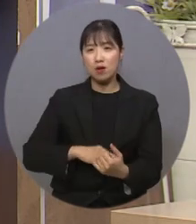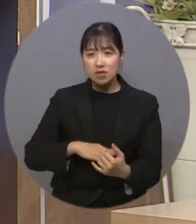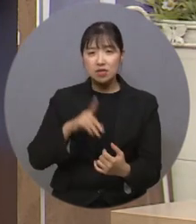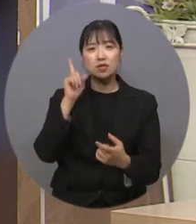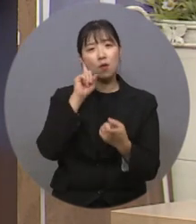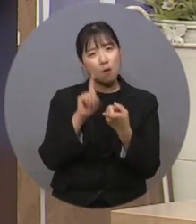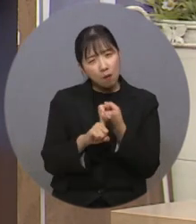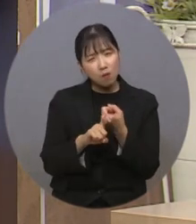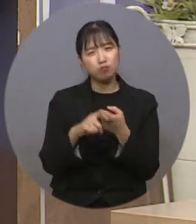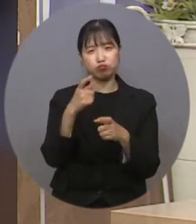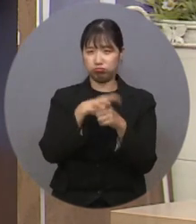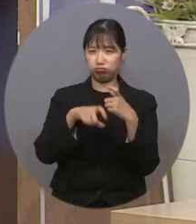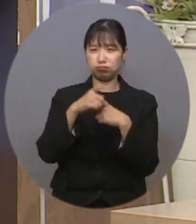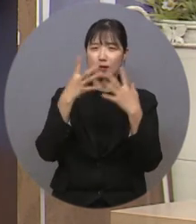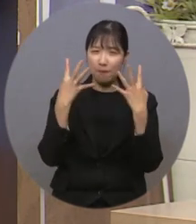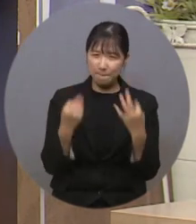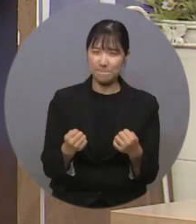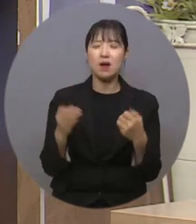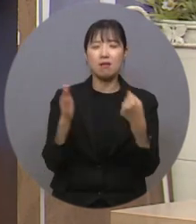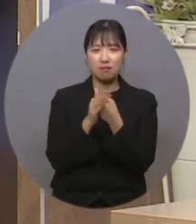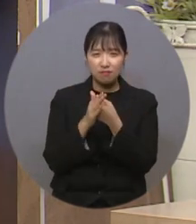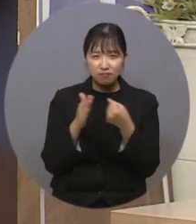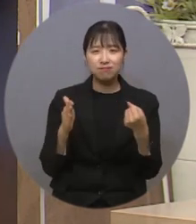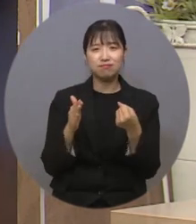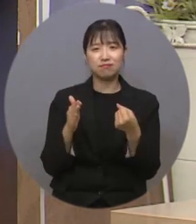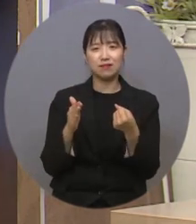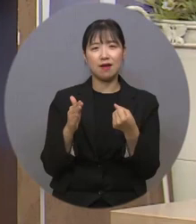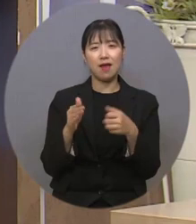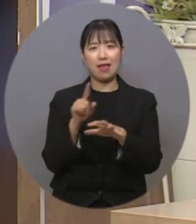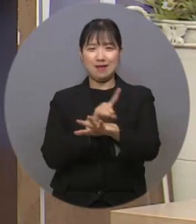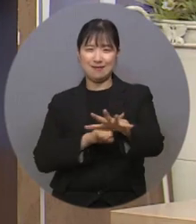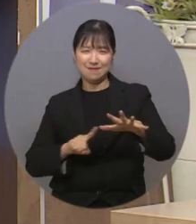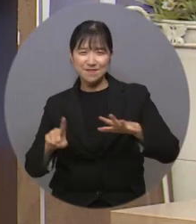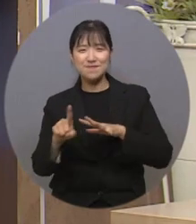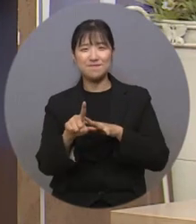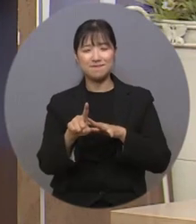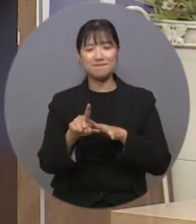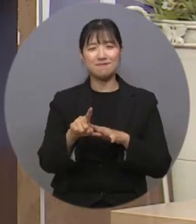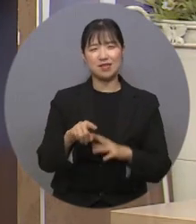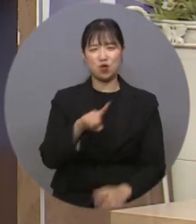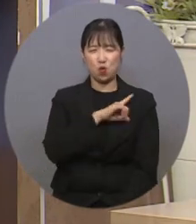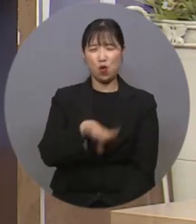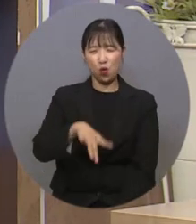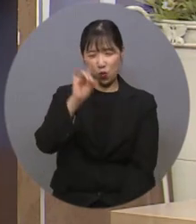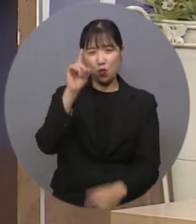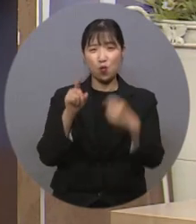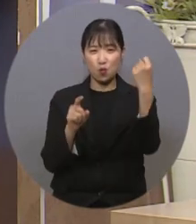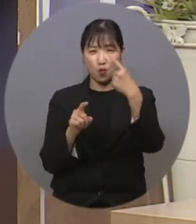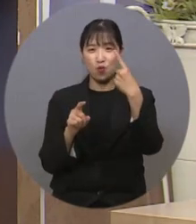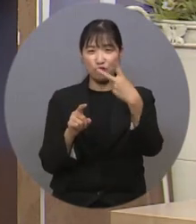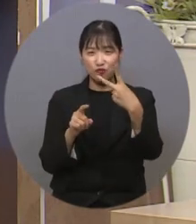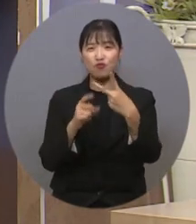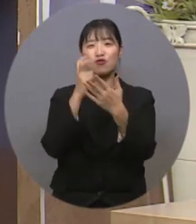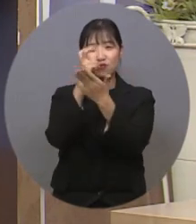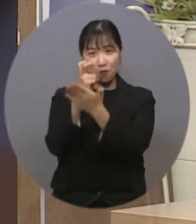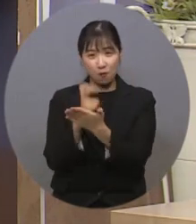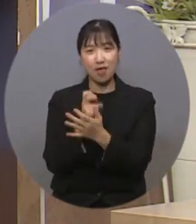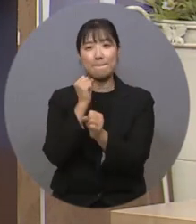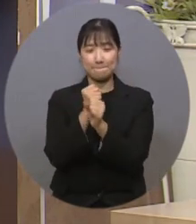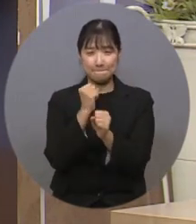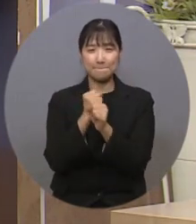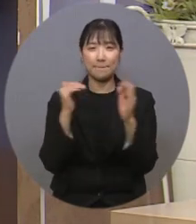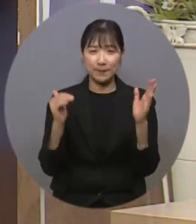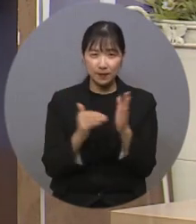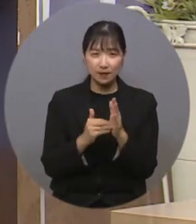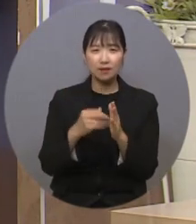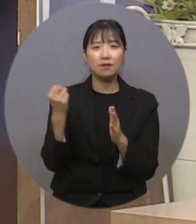또 각별히 관심이 많으신데 그러다 보니까 앞서서 또 이 최초로 두 가지 조례를 제정하시기도 했고요. 예.